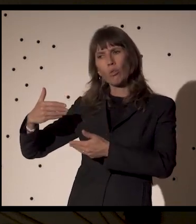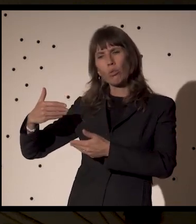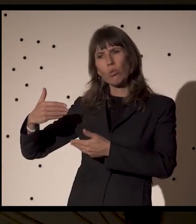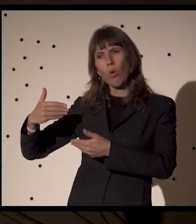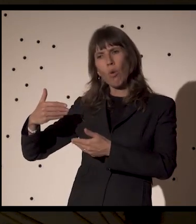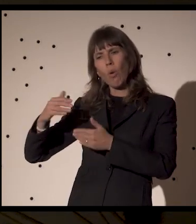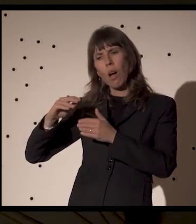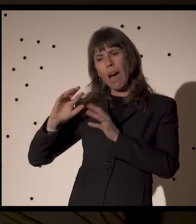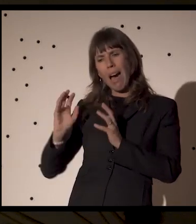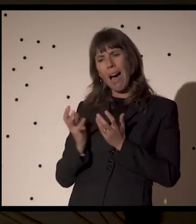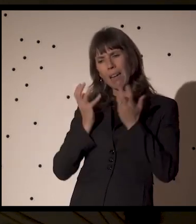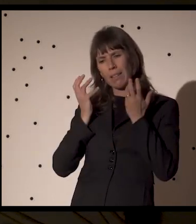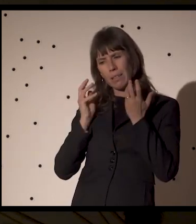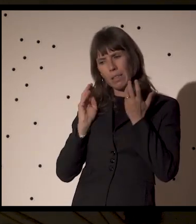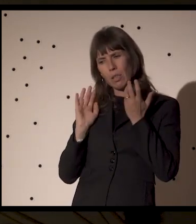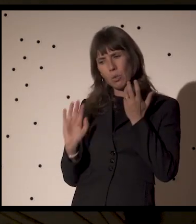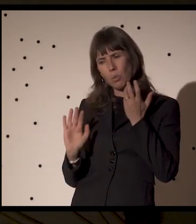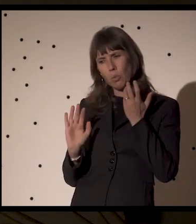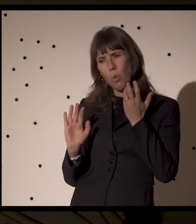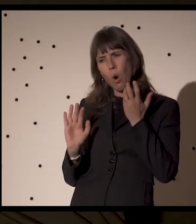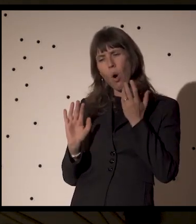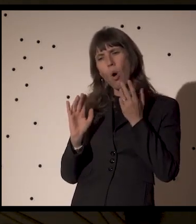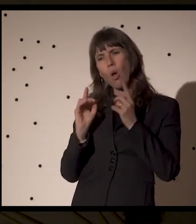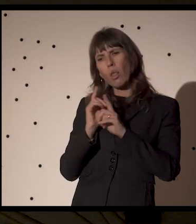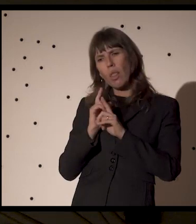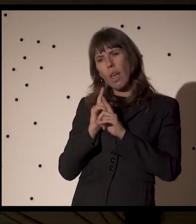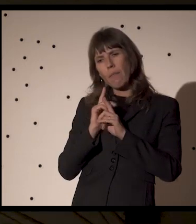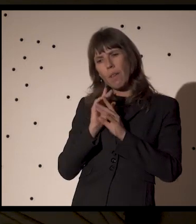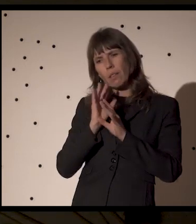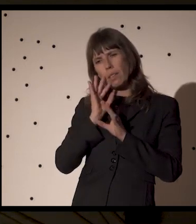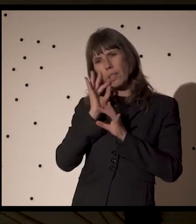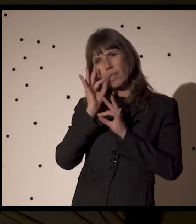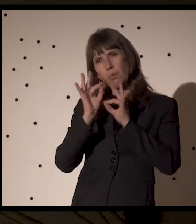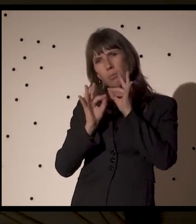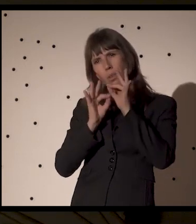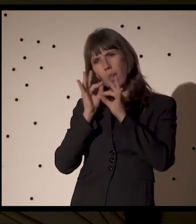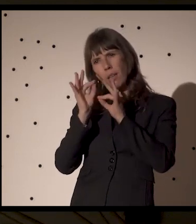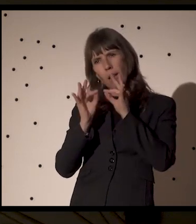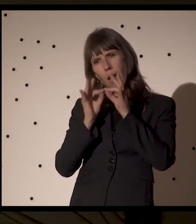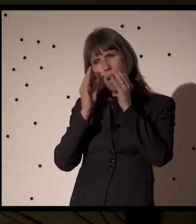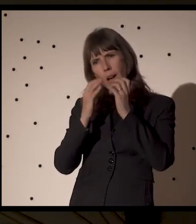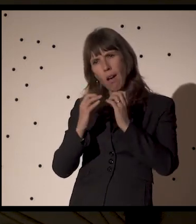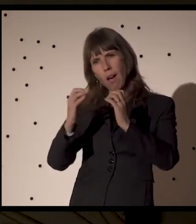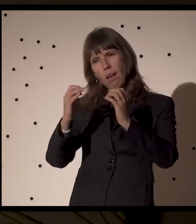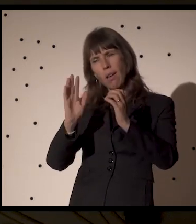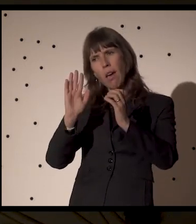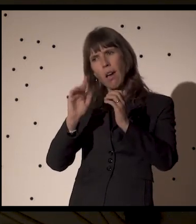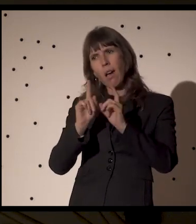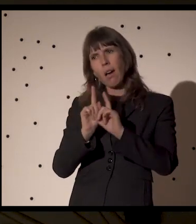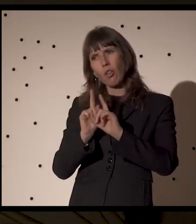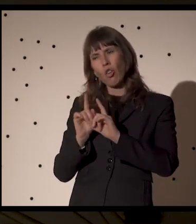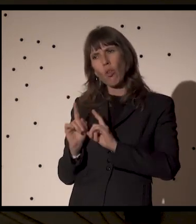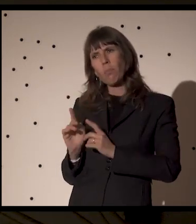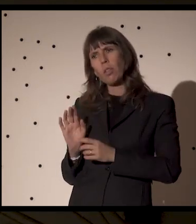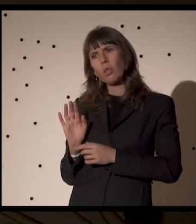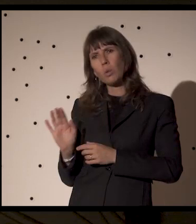spiegando a se stessa gli spettatori come progressivamente la preoccupazione ecologica sia entrata nel